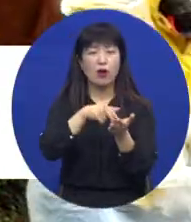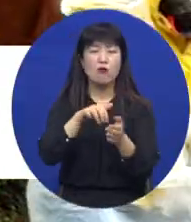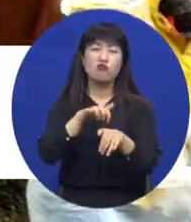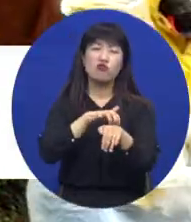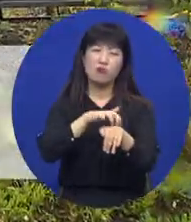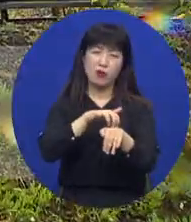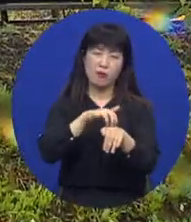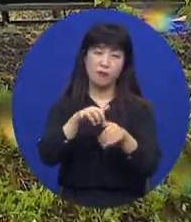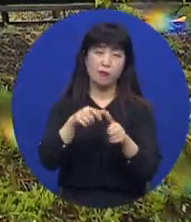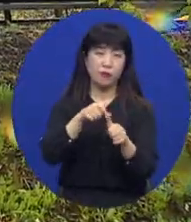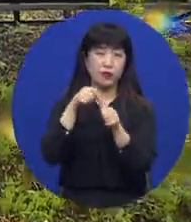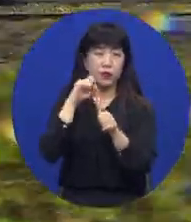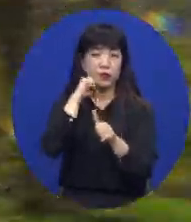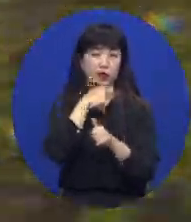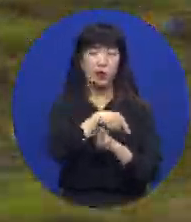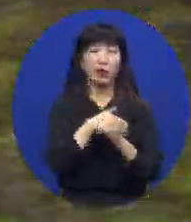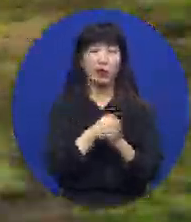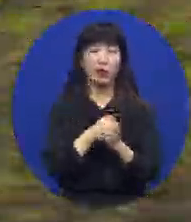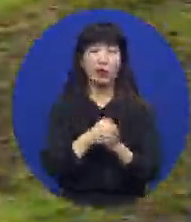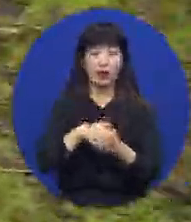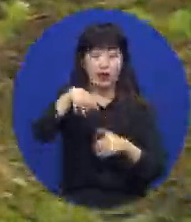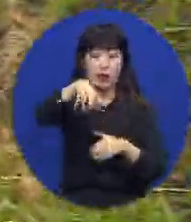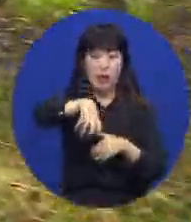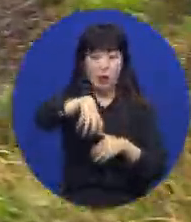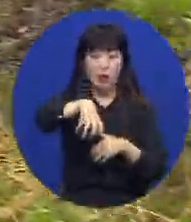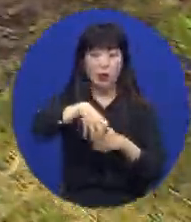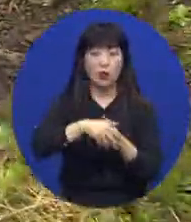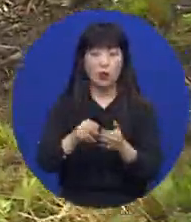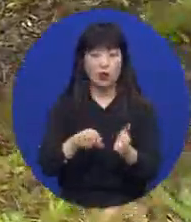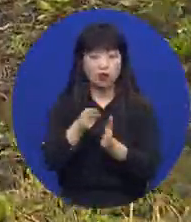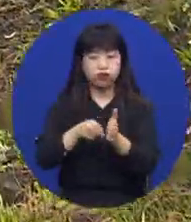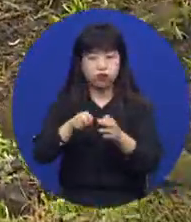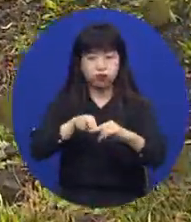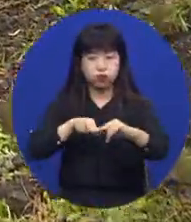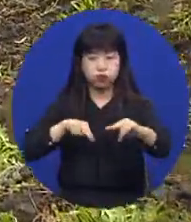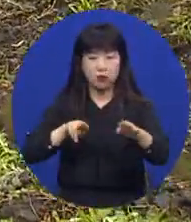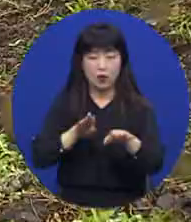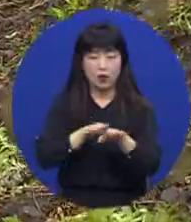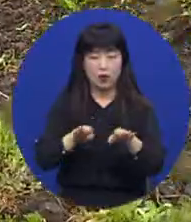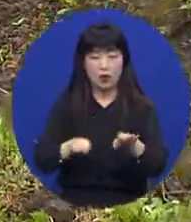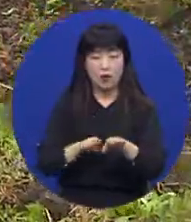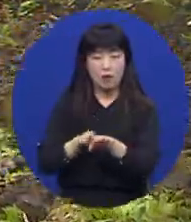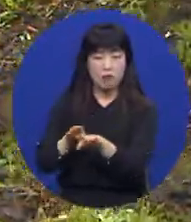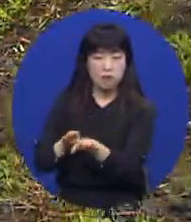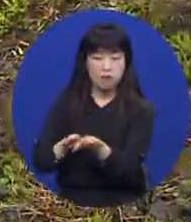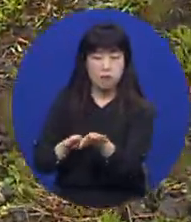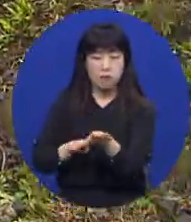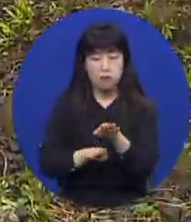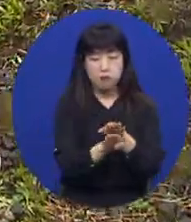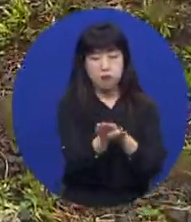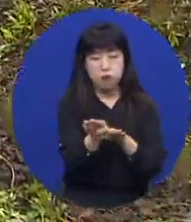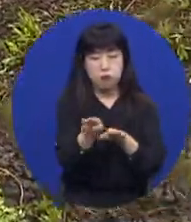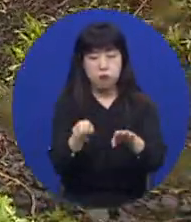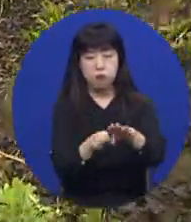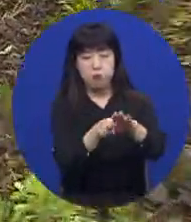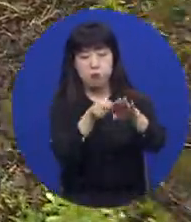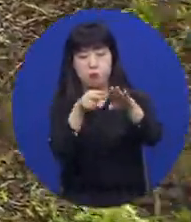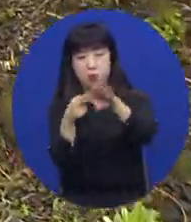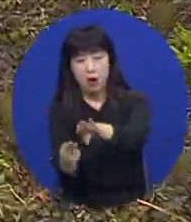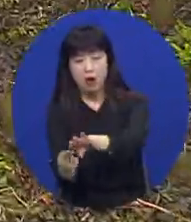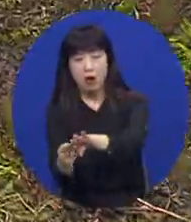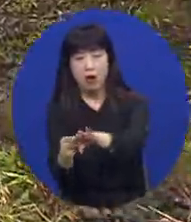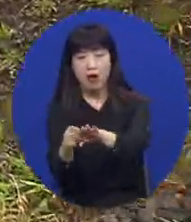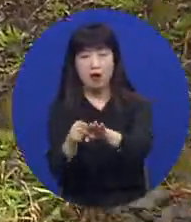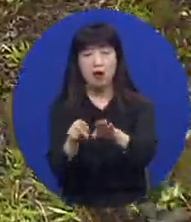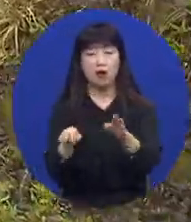불편해하시고. 사고 지점입니다. 레일을 달리던 열차는 우회전하는 구간에서 왼쪽으로 탈선했고 전체 4량 중